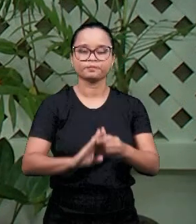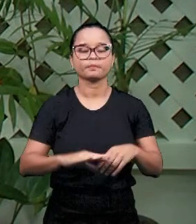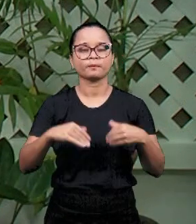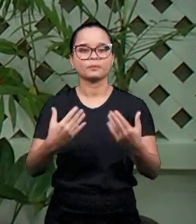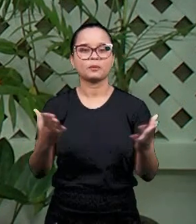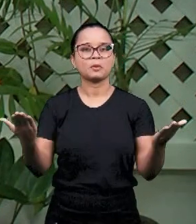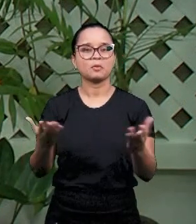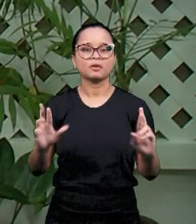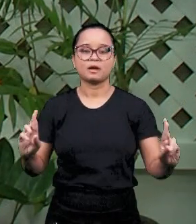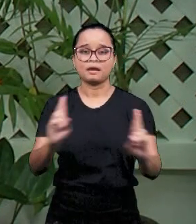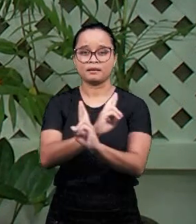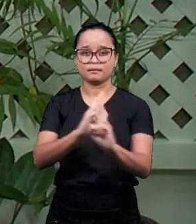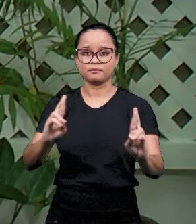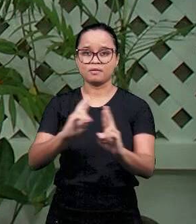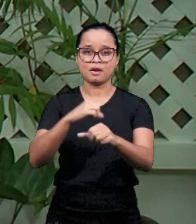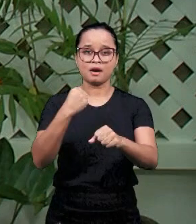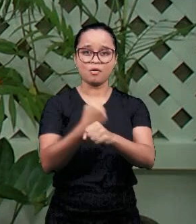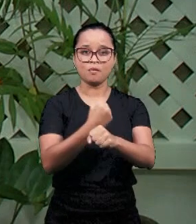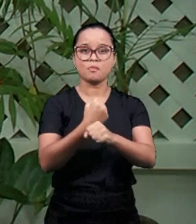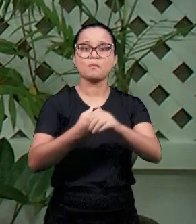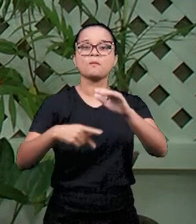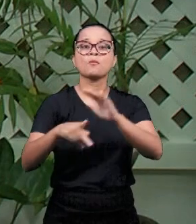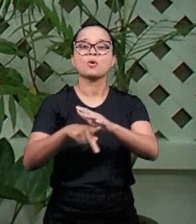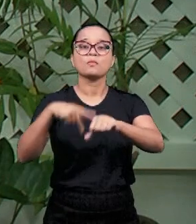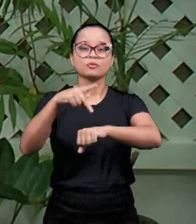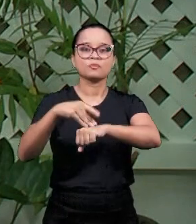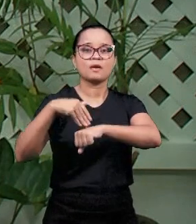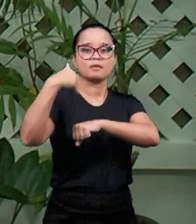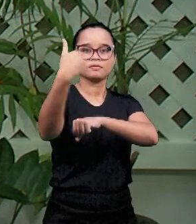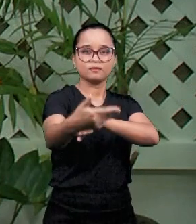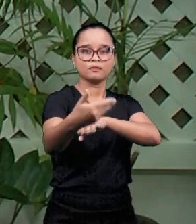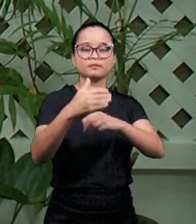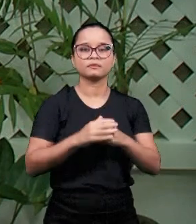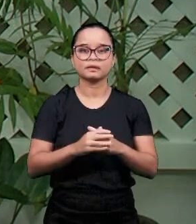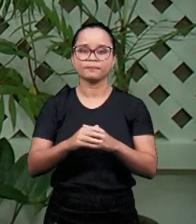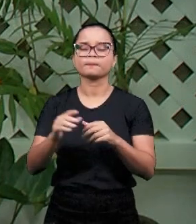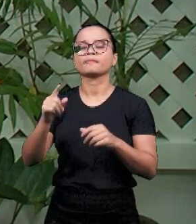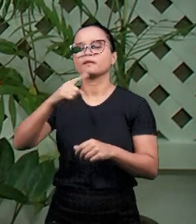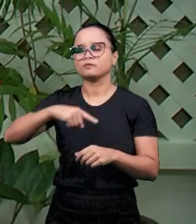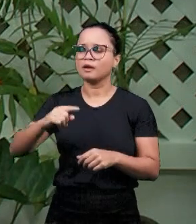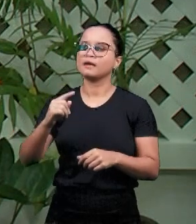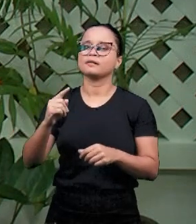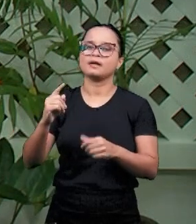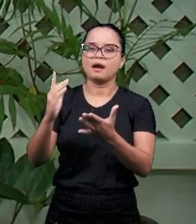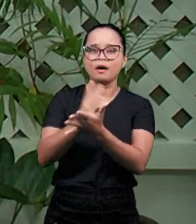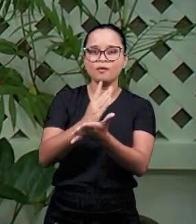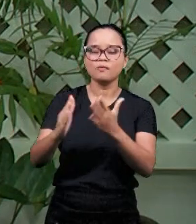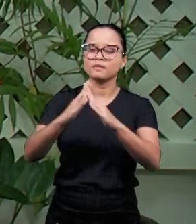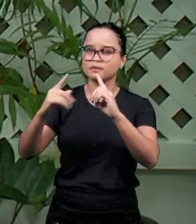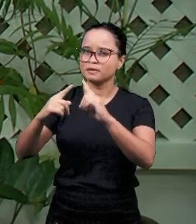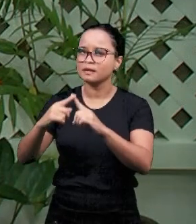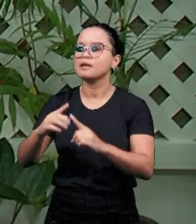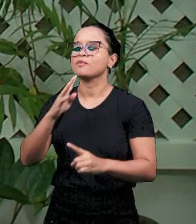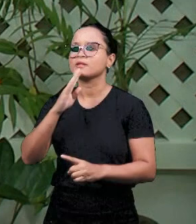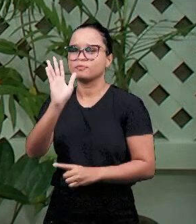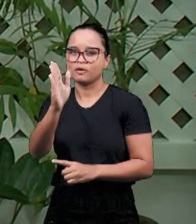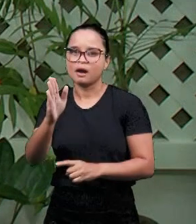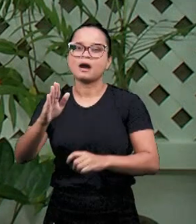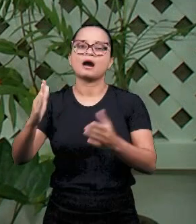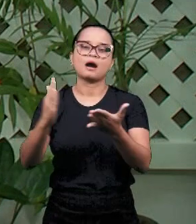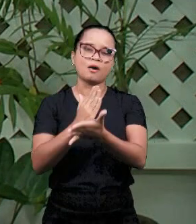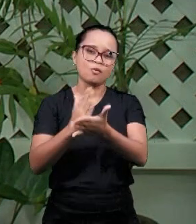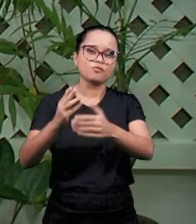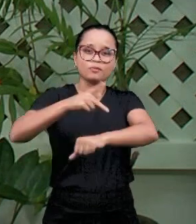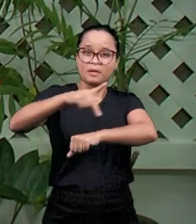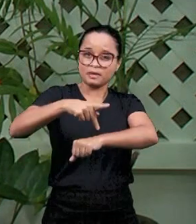par rapport à l'œuvre à l'étranger. Aujourd'hui, en plus des églises que nous connaissons, des pays, nous avons